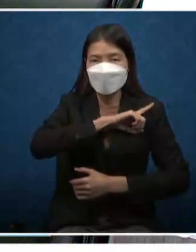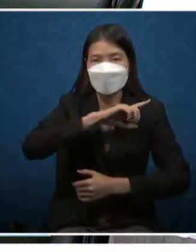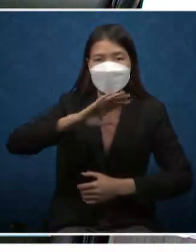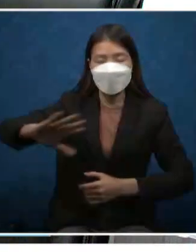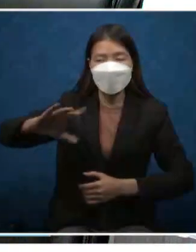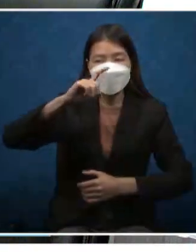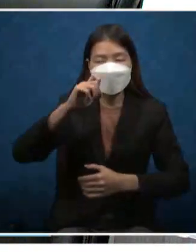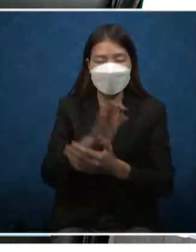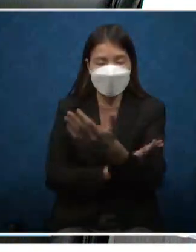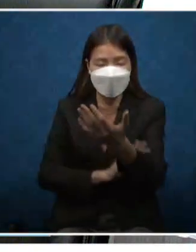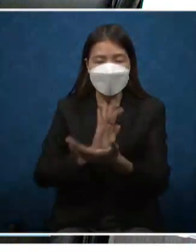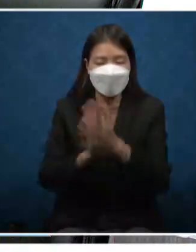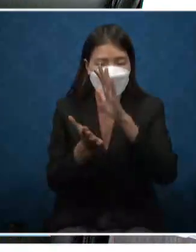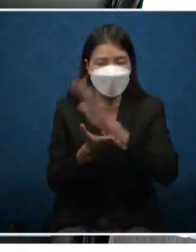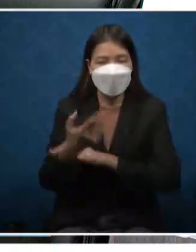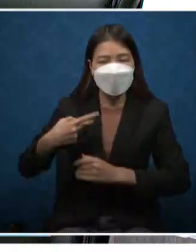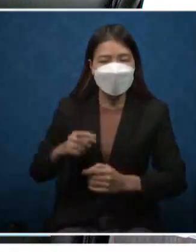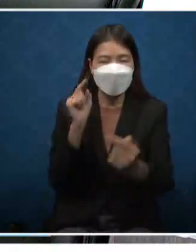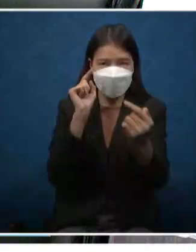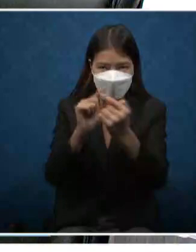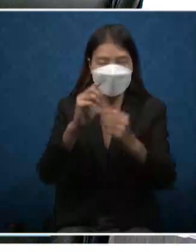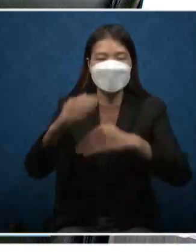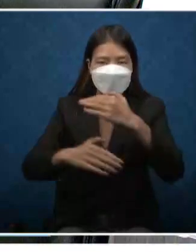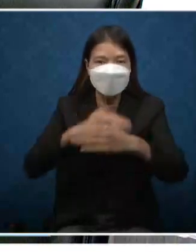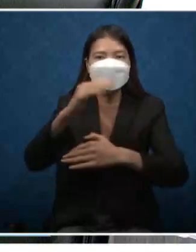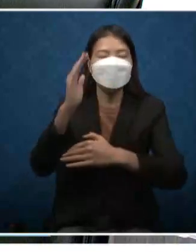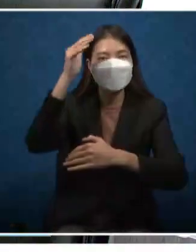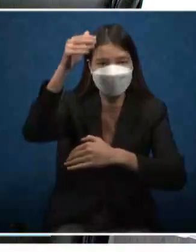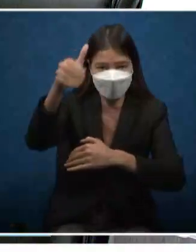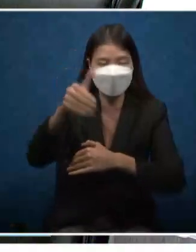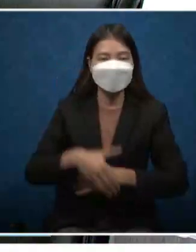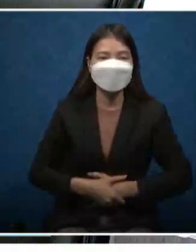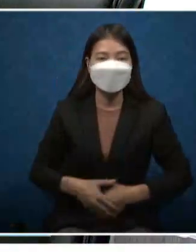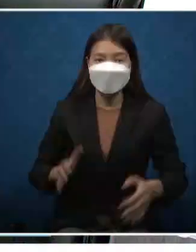เพื่อให้เกิดประโยชน์ในการพัฒนาประเทศไทยต่อไปครับขอบคุณนะ